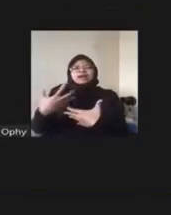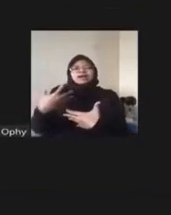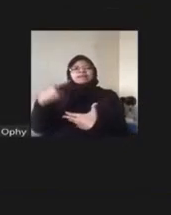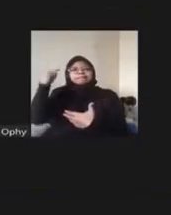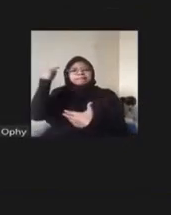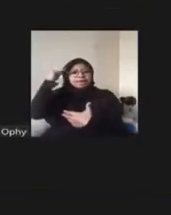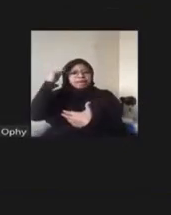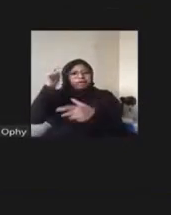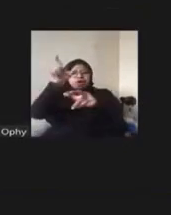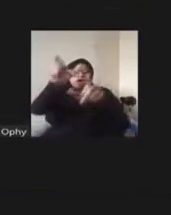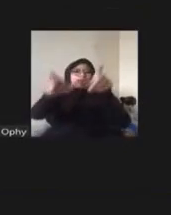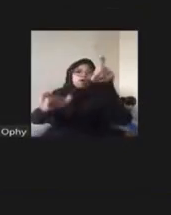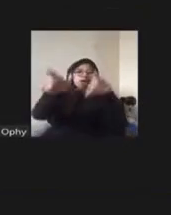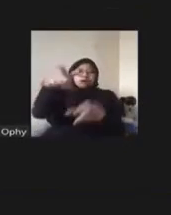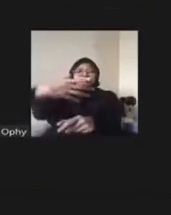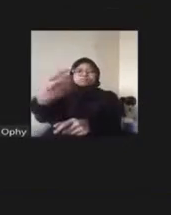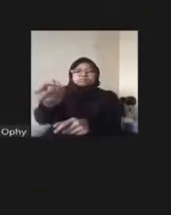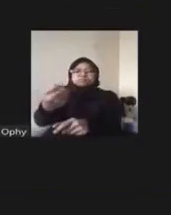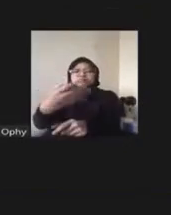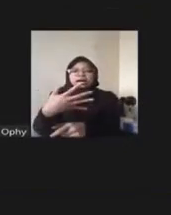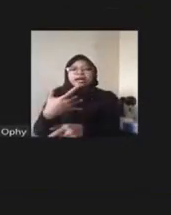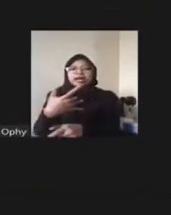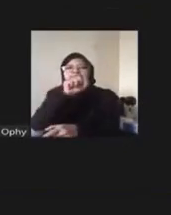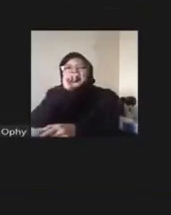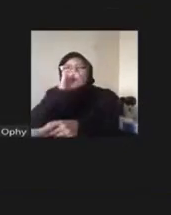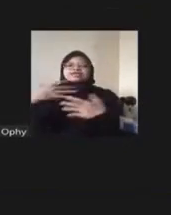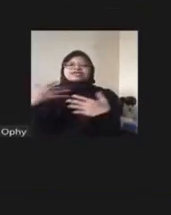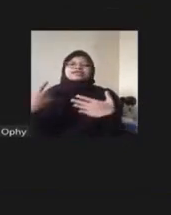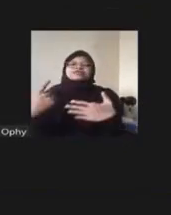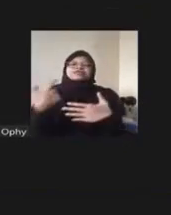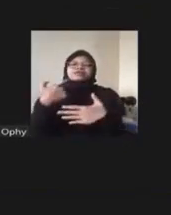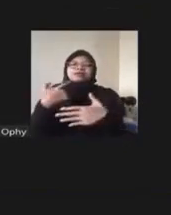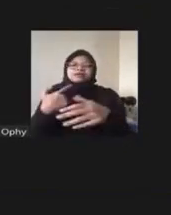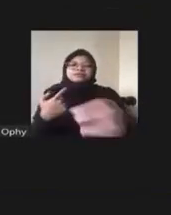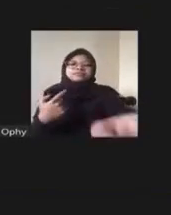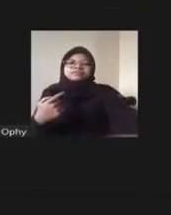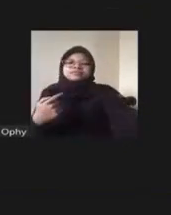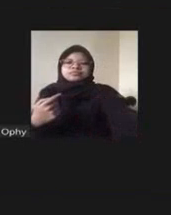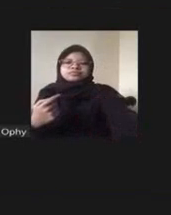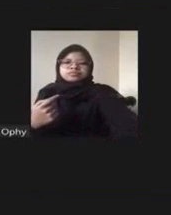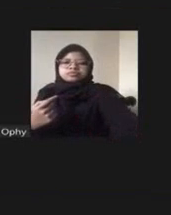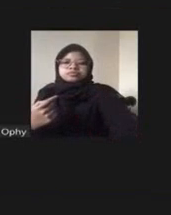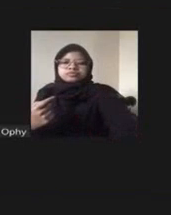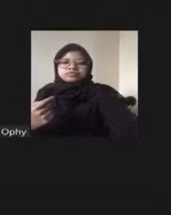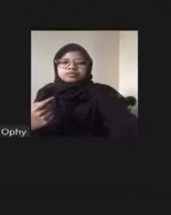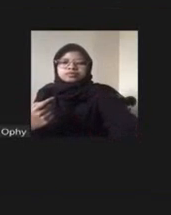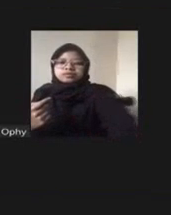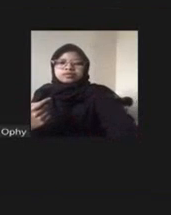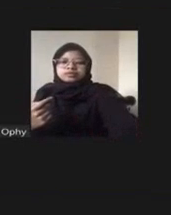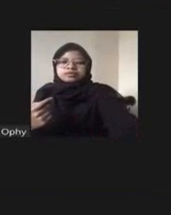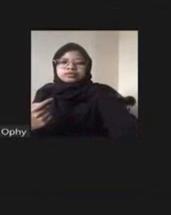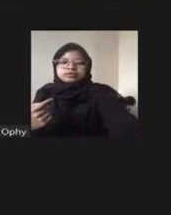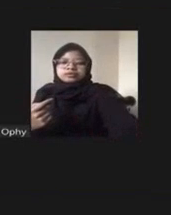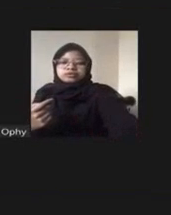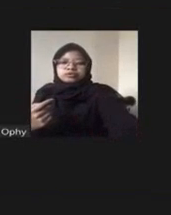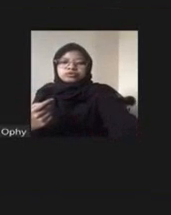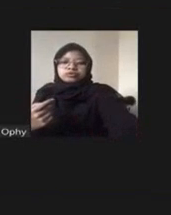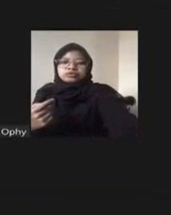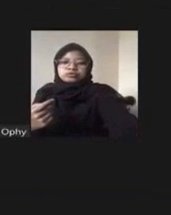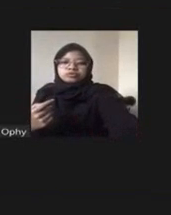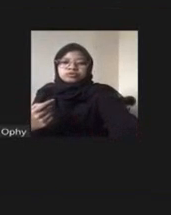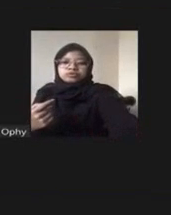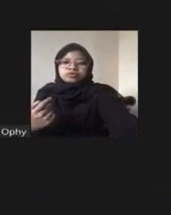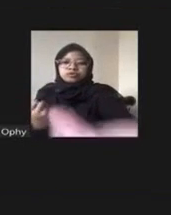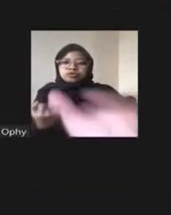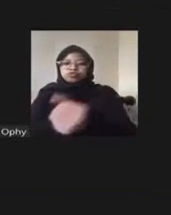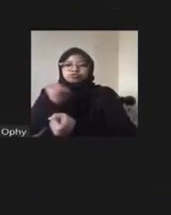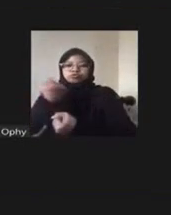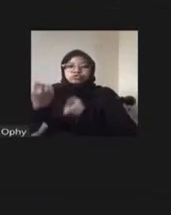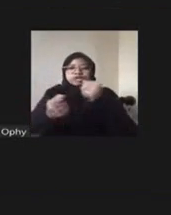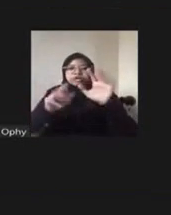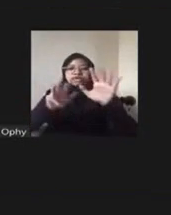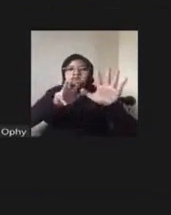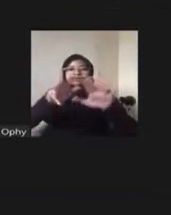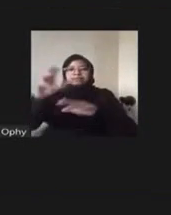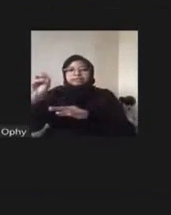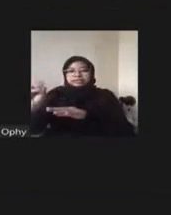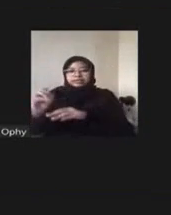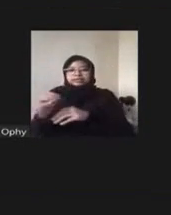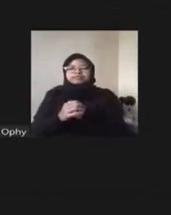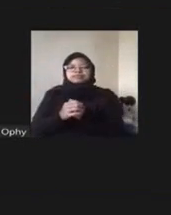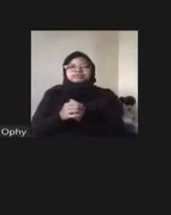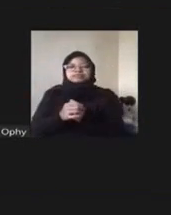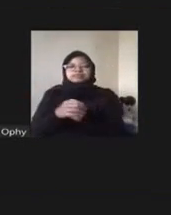ruang publik untuk berpendapat. Nah, wirausaha itu ada 10% dan yang lain-lain itu ada 9%. Next.